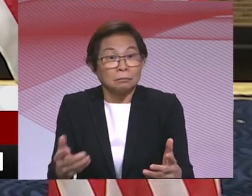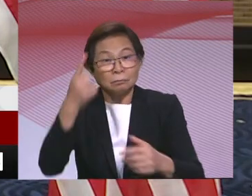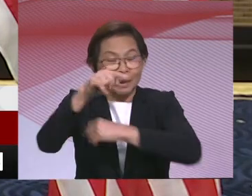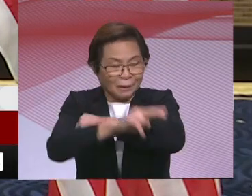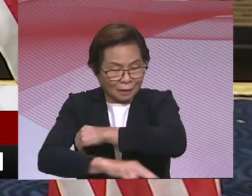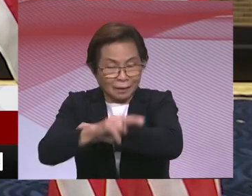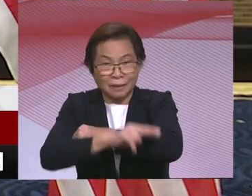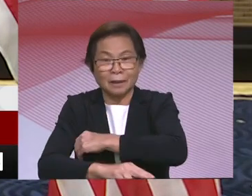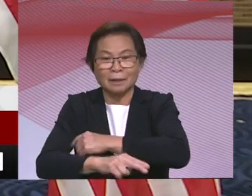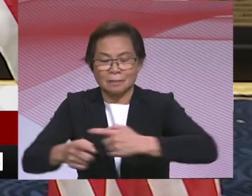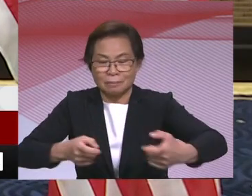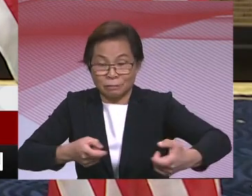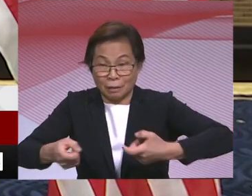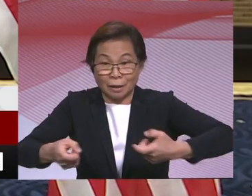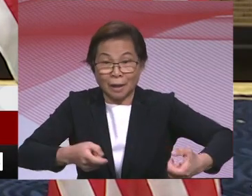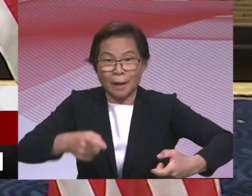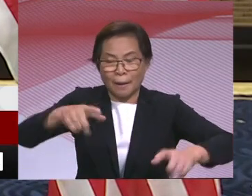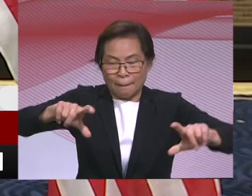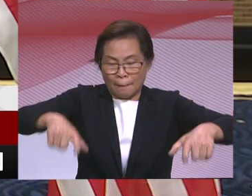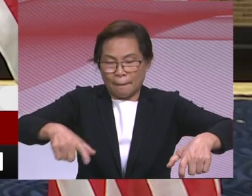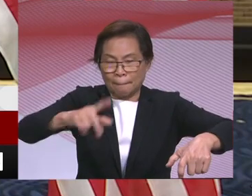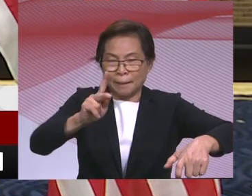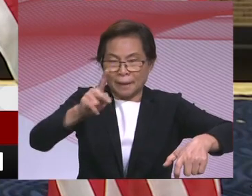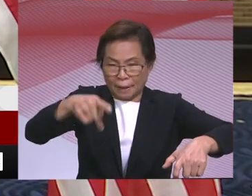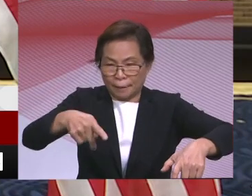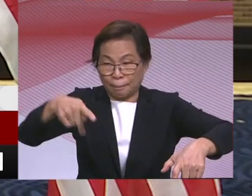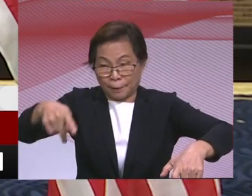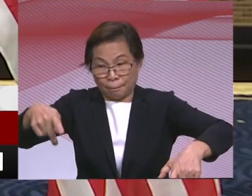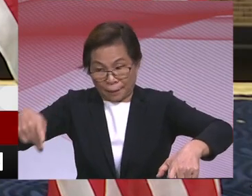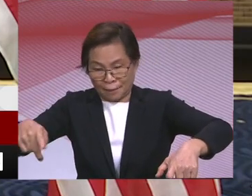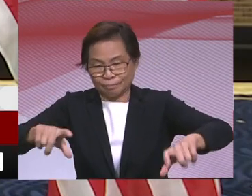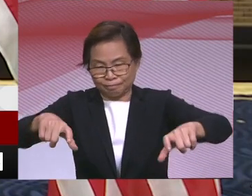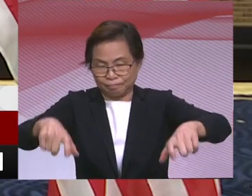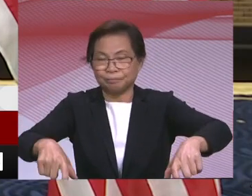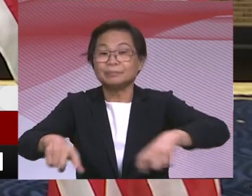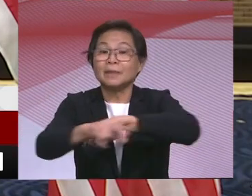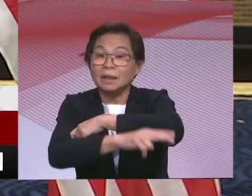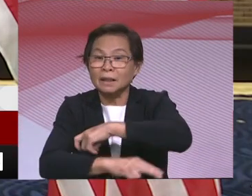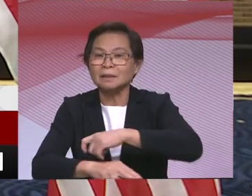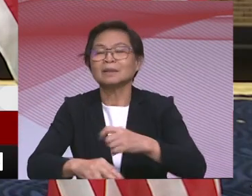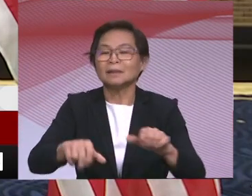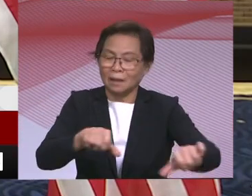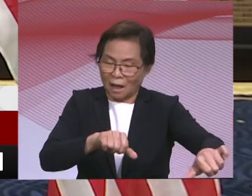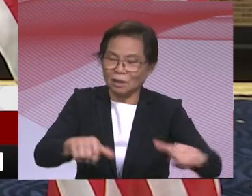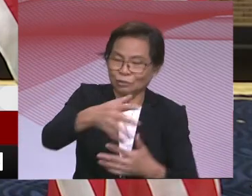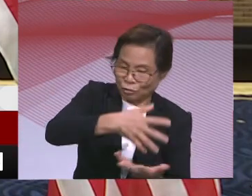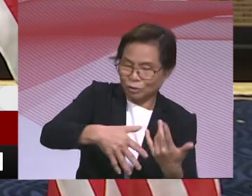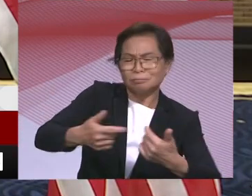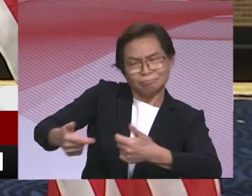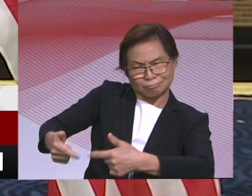bagi negeri di bawah pelaksanaan Pique phi-phi ini pemulihan equity sosial adalah